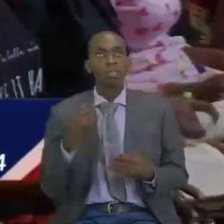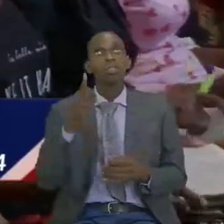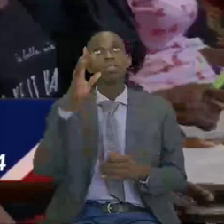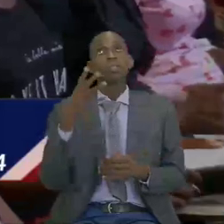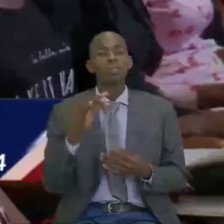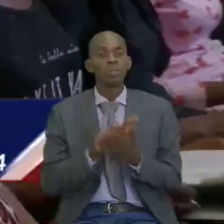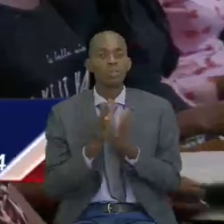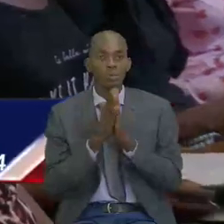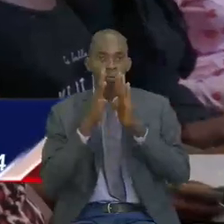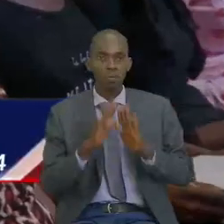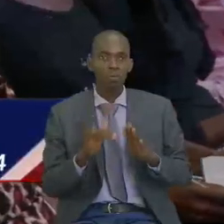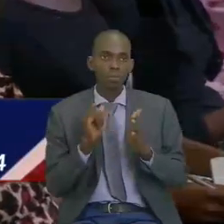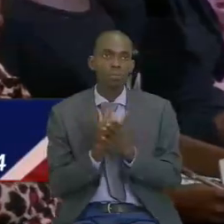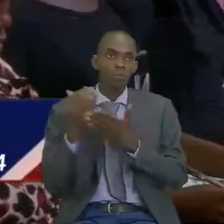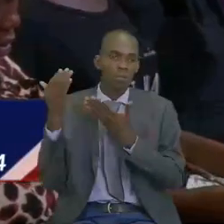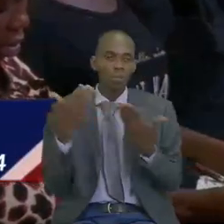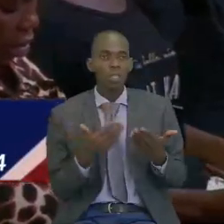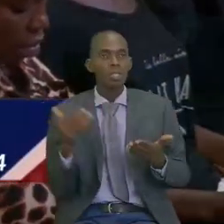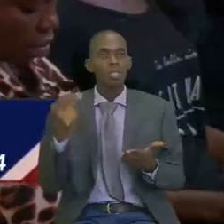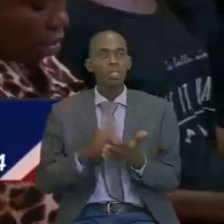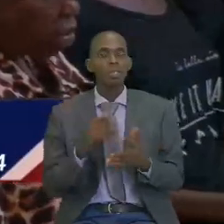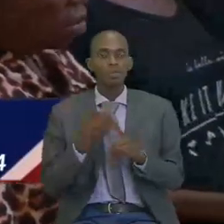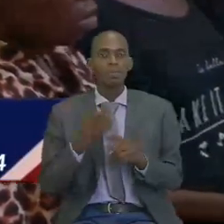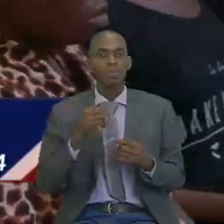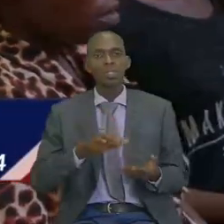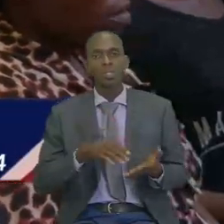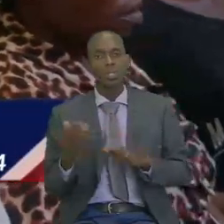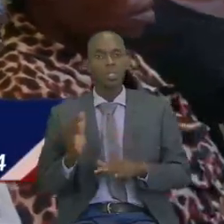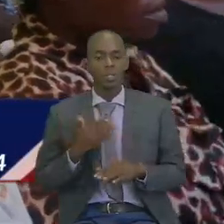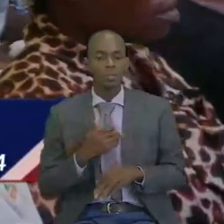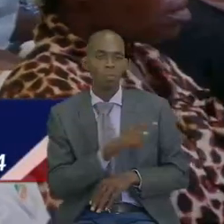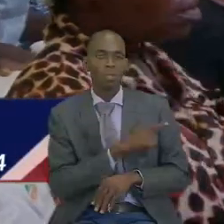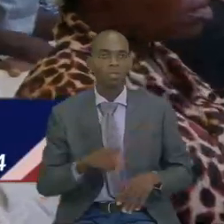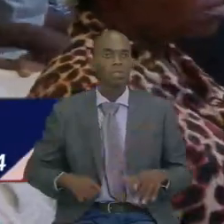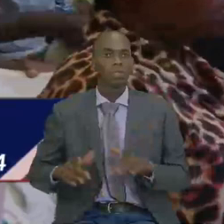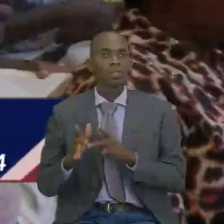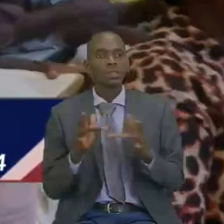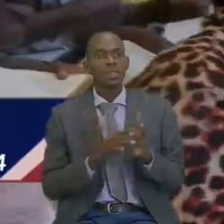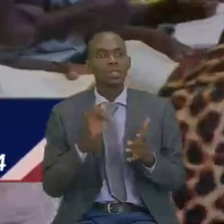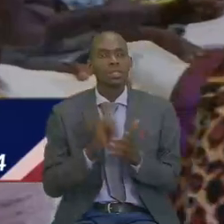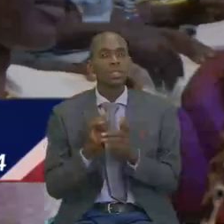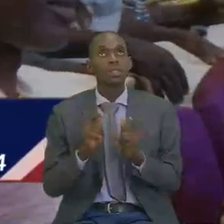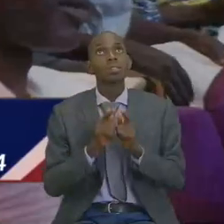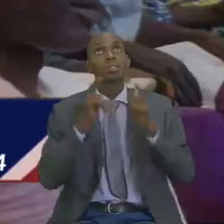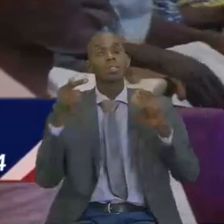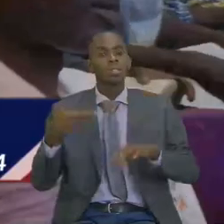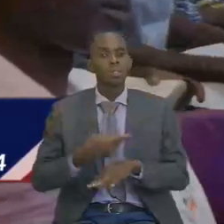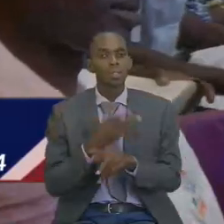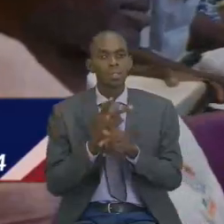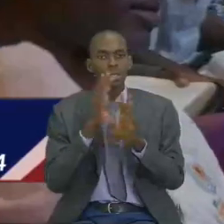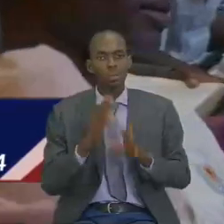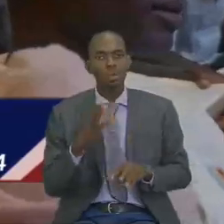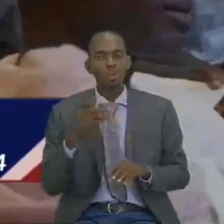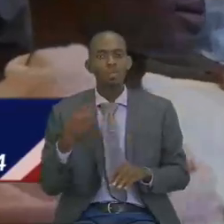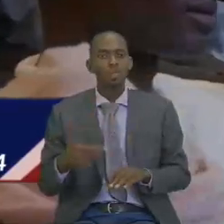le Dieu de paix, qui a ramené d'entre les morts le grand pasteur des brebis, par le